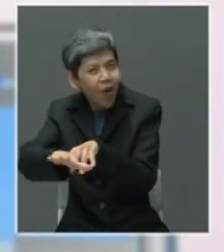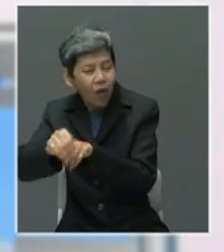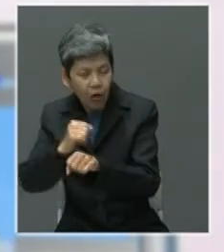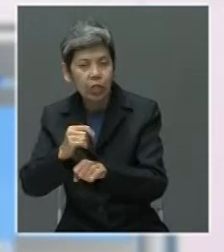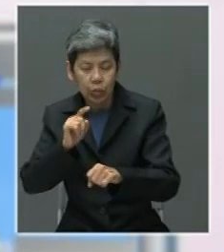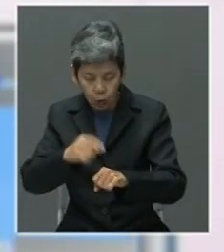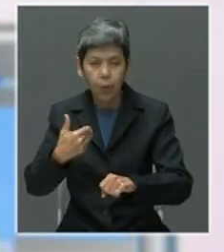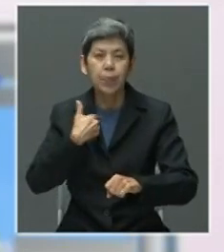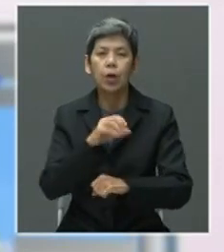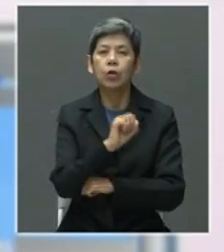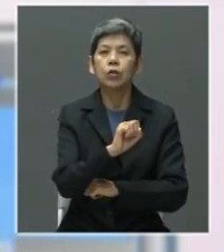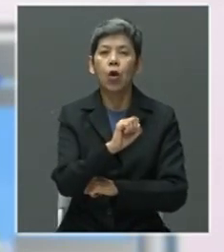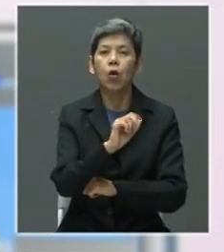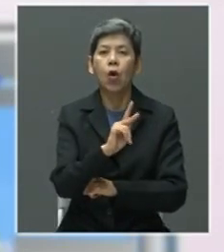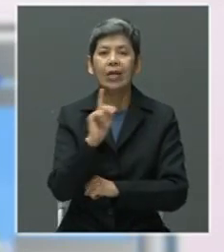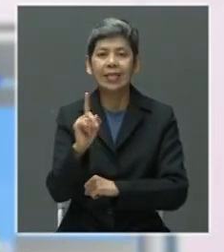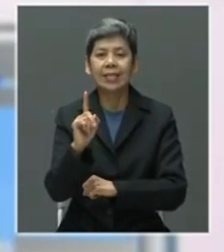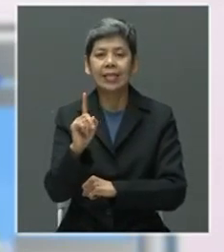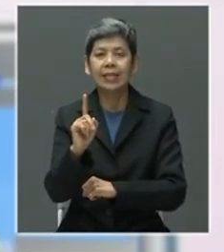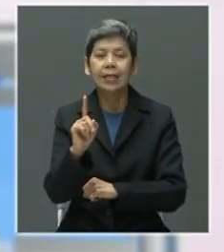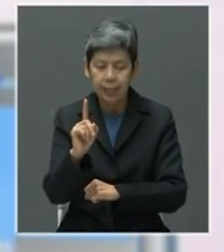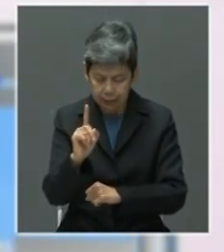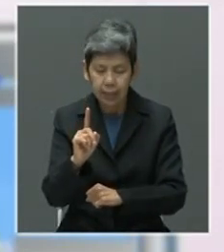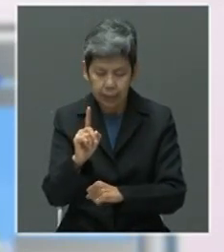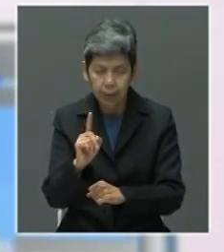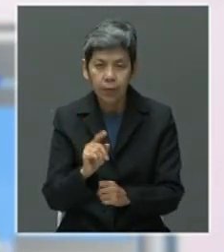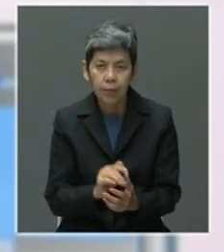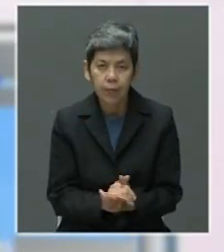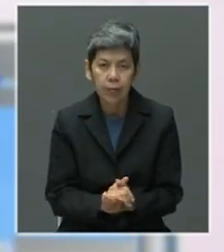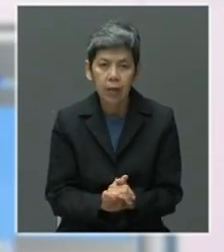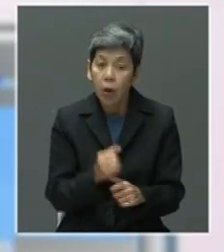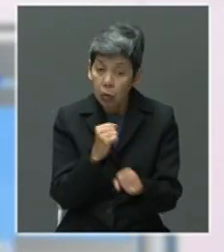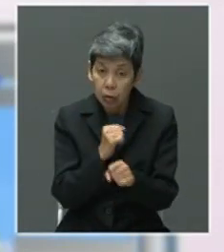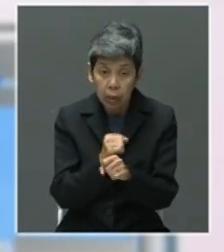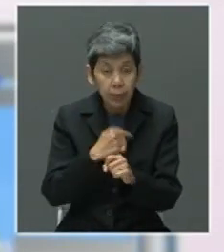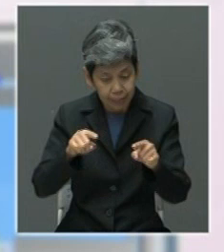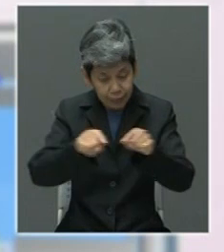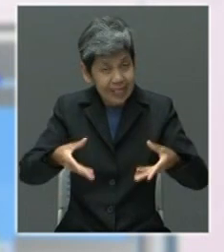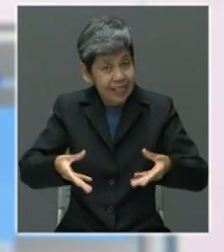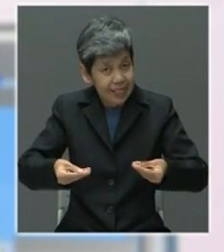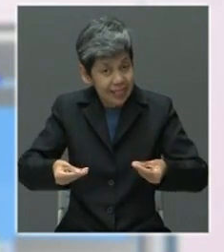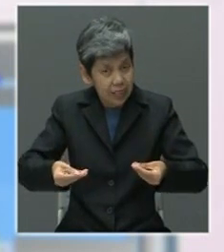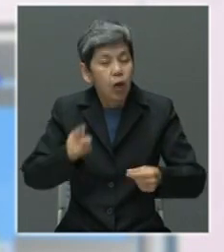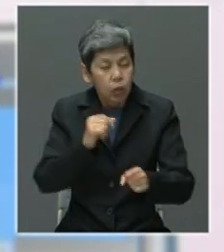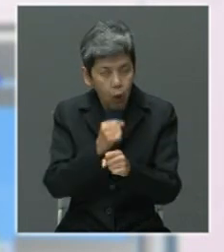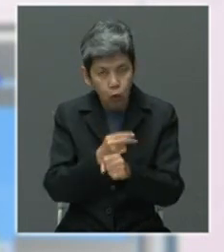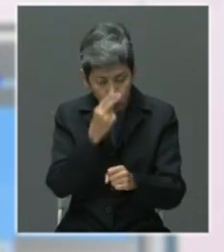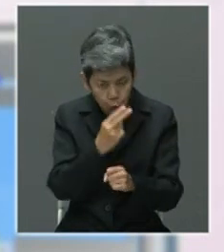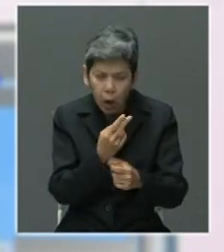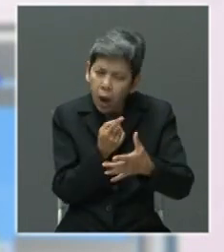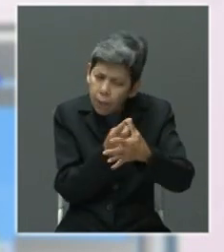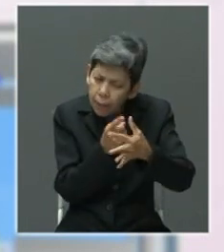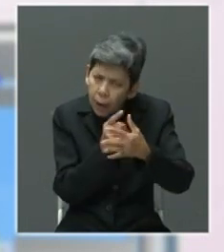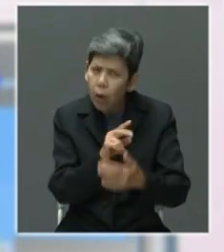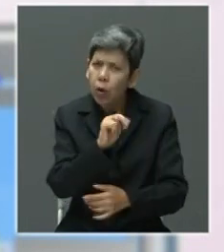องมีสอคอหนึ่งนะถ้าคุณจะต้องไล่ไปเลยเดี๋ยวแบบคุณจะไปขอออกโฉนดที่ดินคุณต้องไล่มาเลยว่าคุณมี